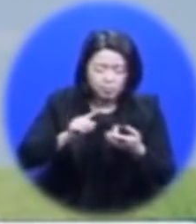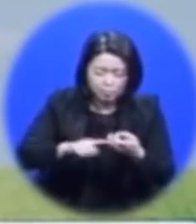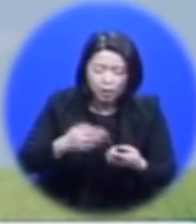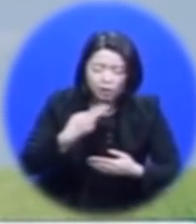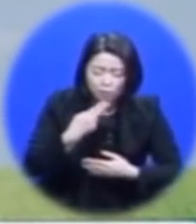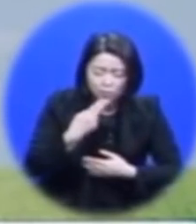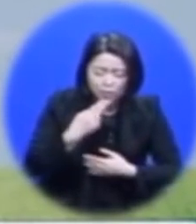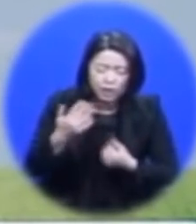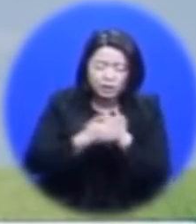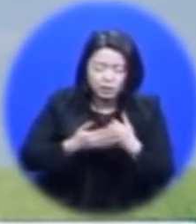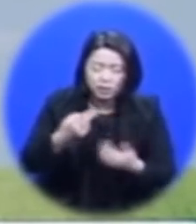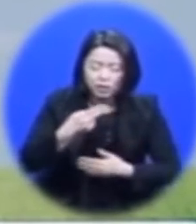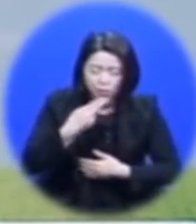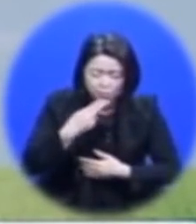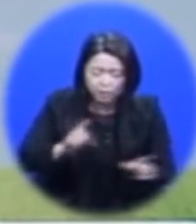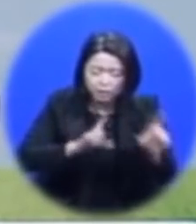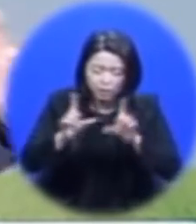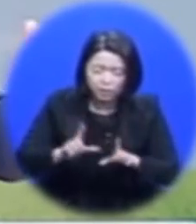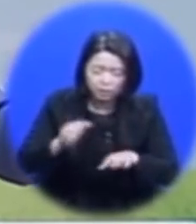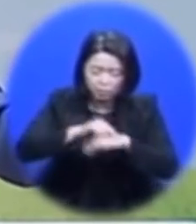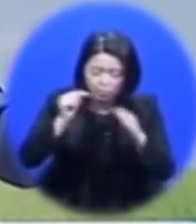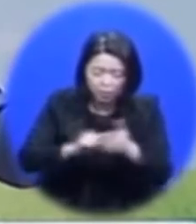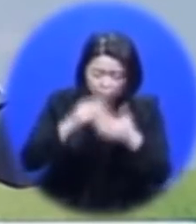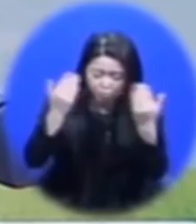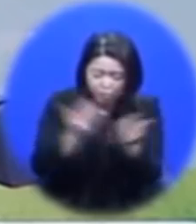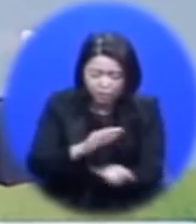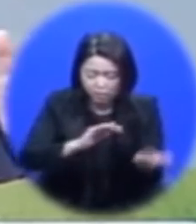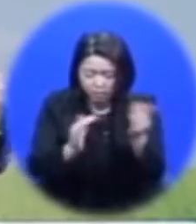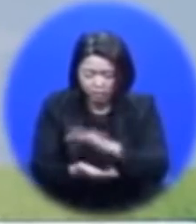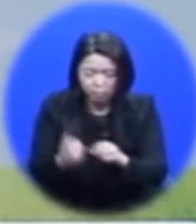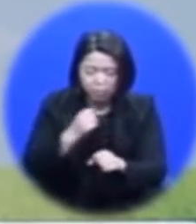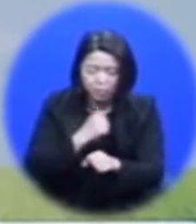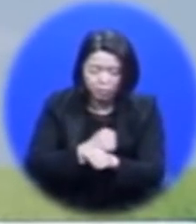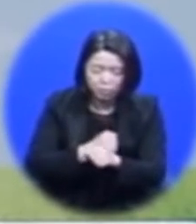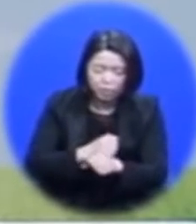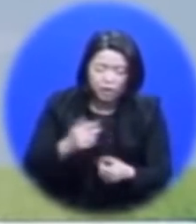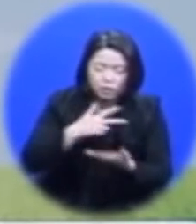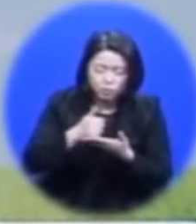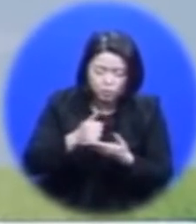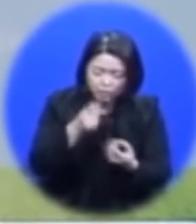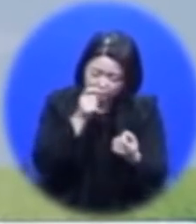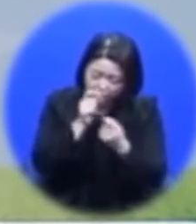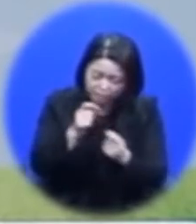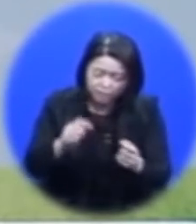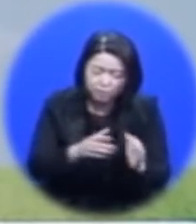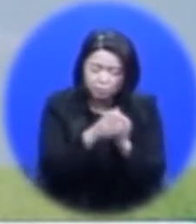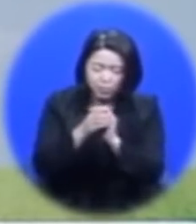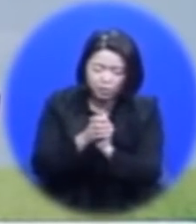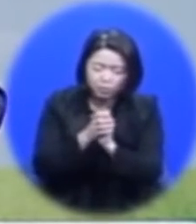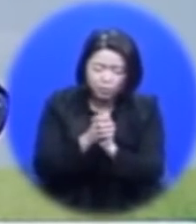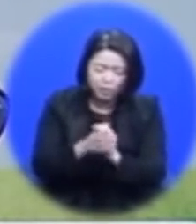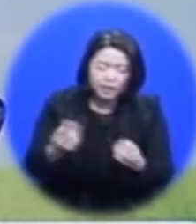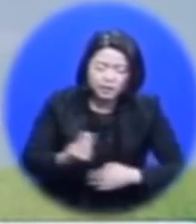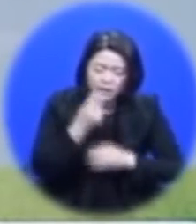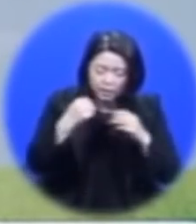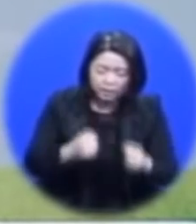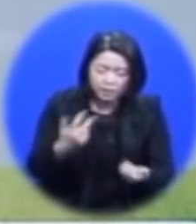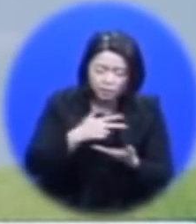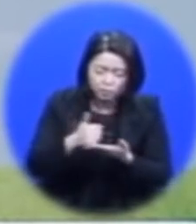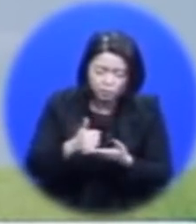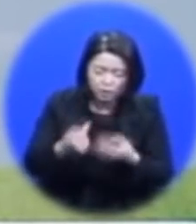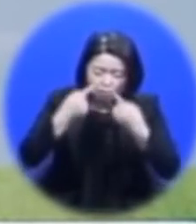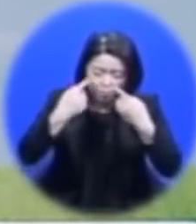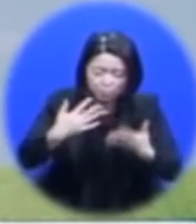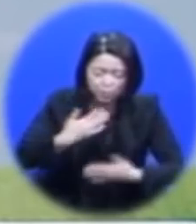은혜 없이 살았던 마음이 완전히 뒤집어지고 주님과 친밀하며 살아계신 주님을 분명히